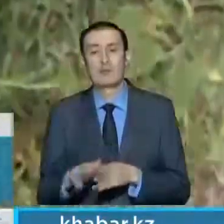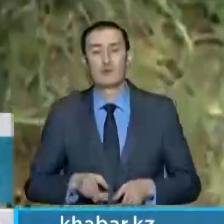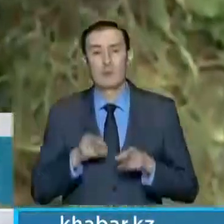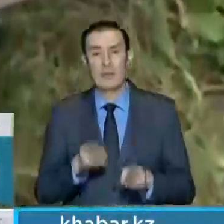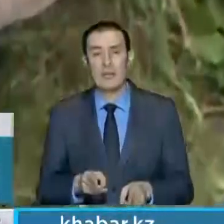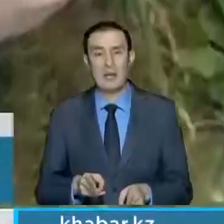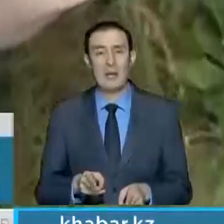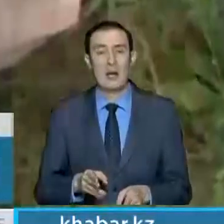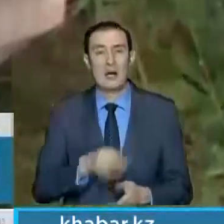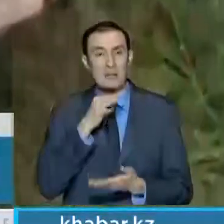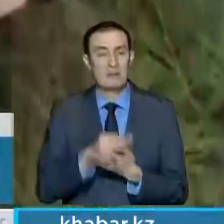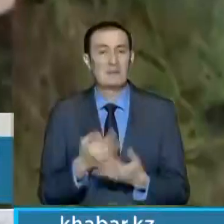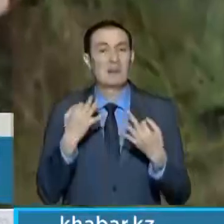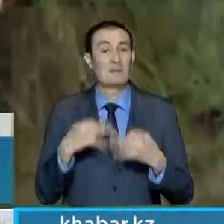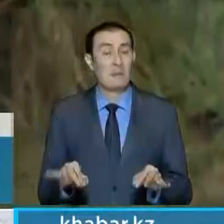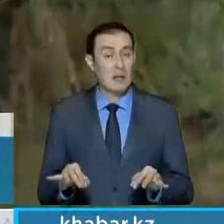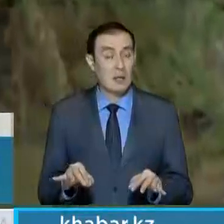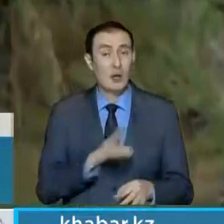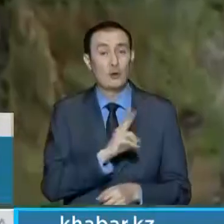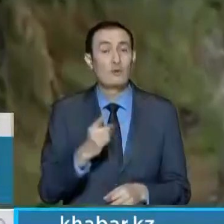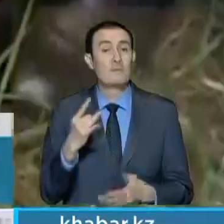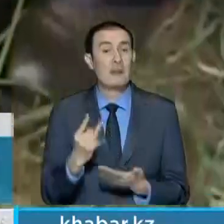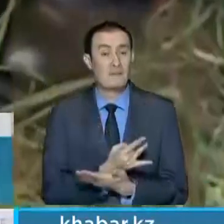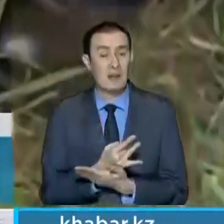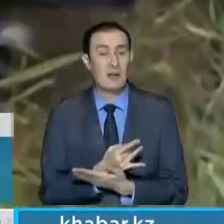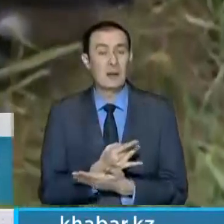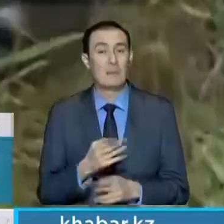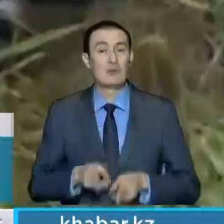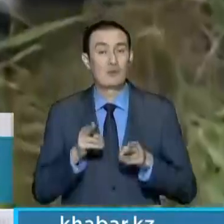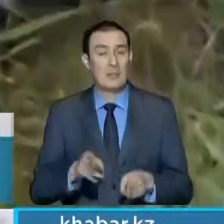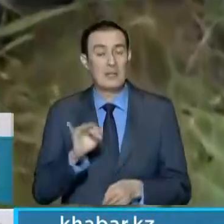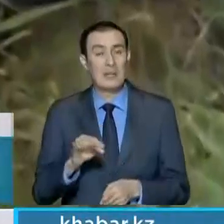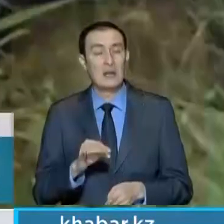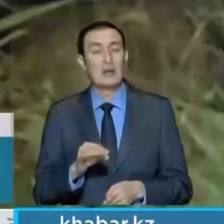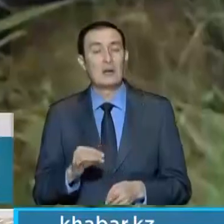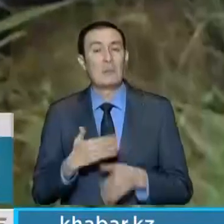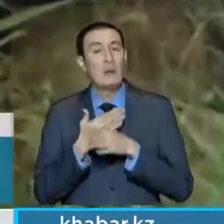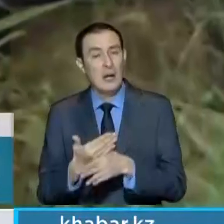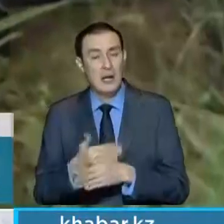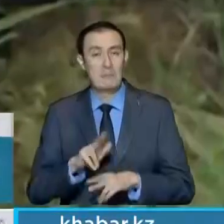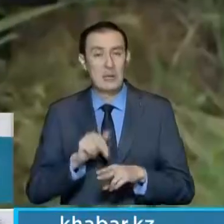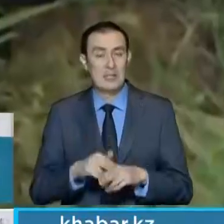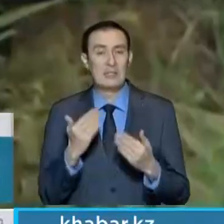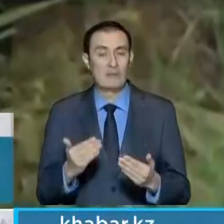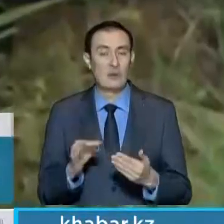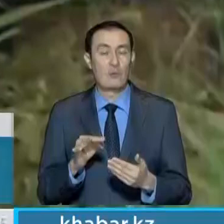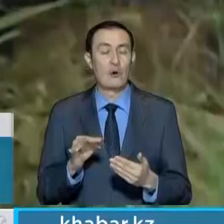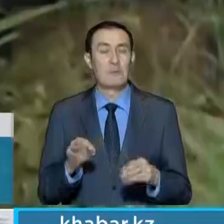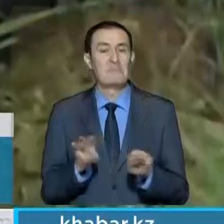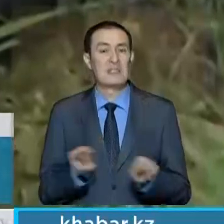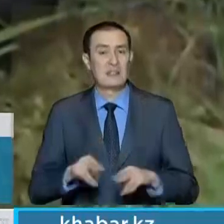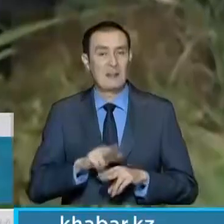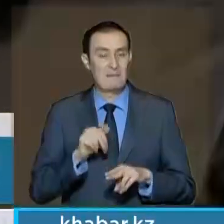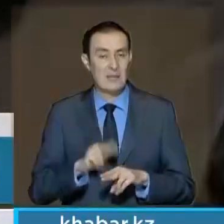преступление, от ответственности освободят тех, кто впервые совершил преступление и активно сотрудничает со следствием. На сегодня, согласно данным